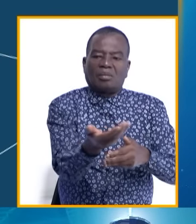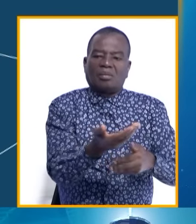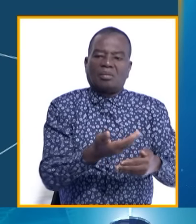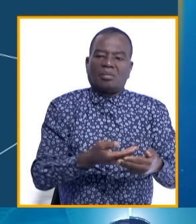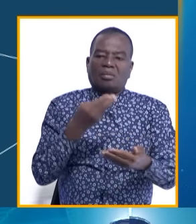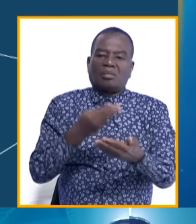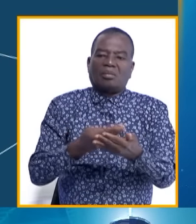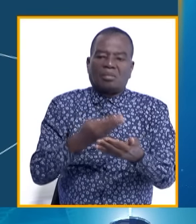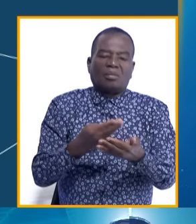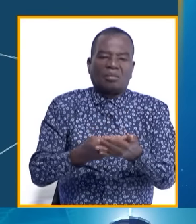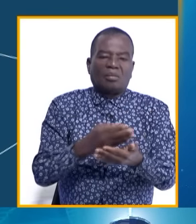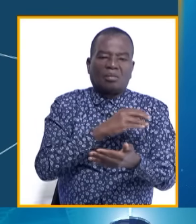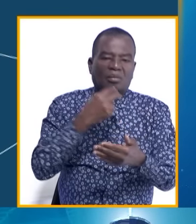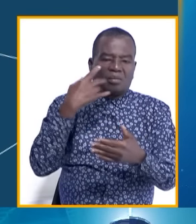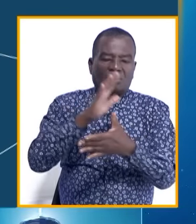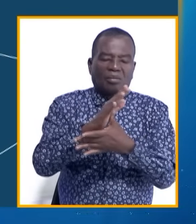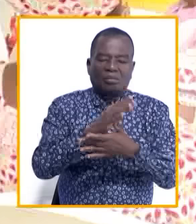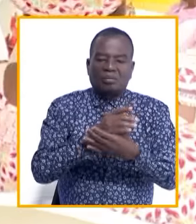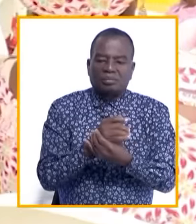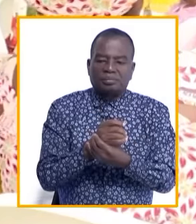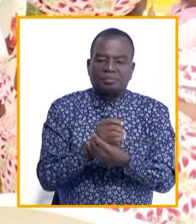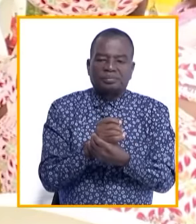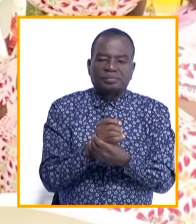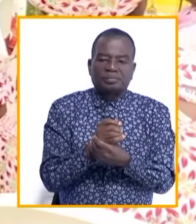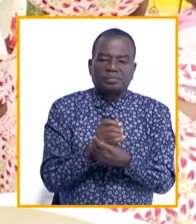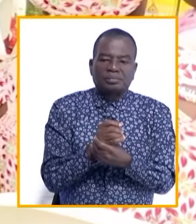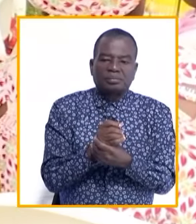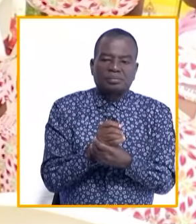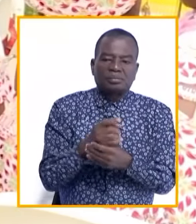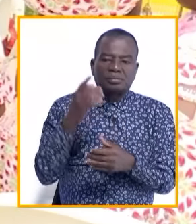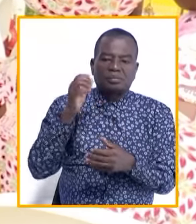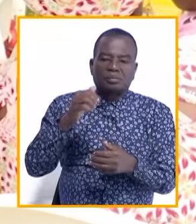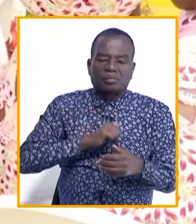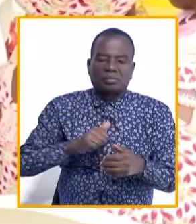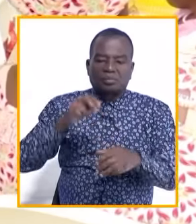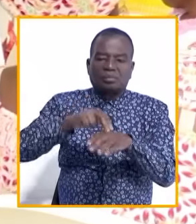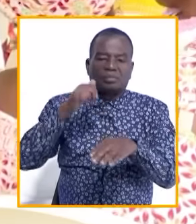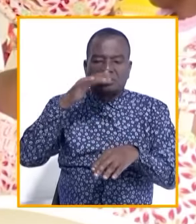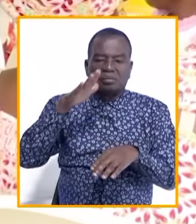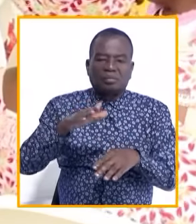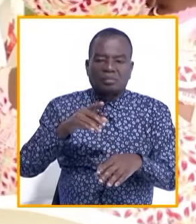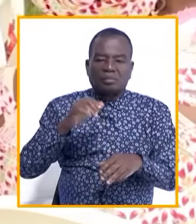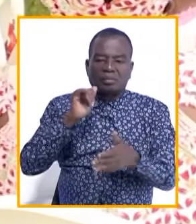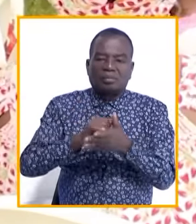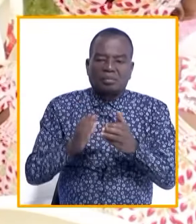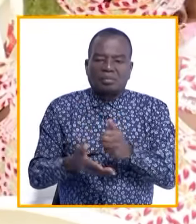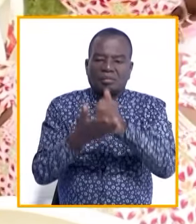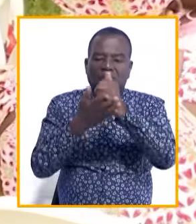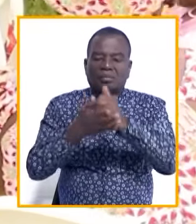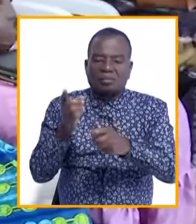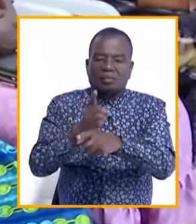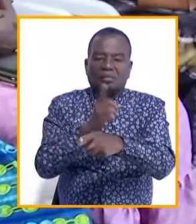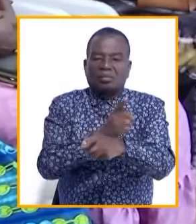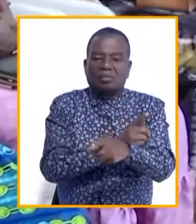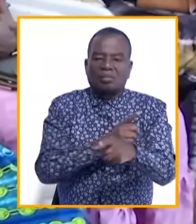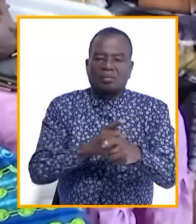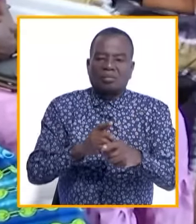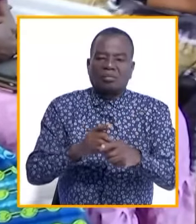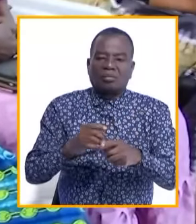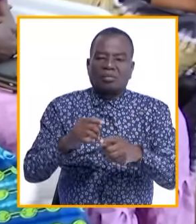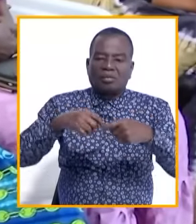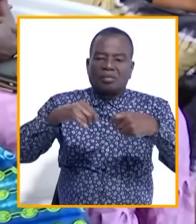d'activités génératrices de revenus. Suivant ce reportage de Boubacar Sila et Souro Corona. Autonomiser les femmes, c'est